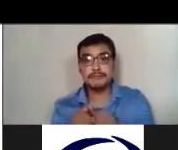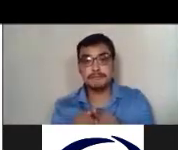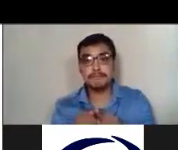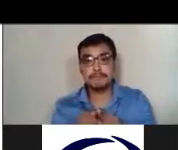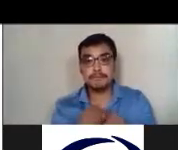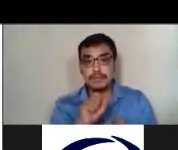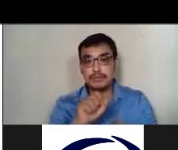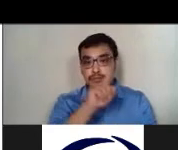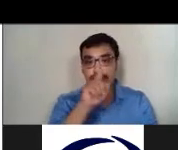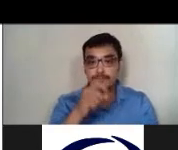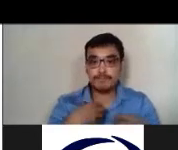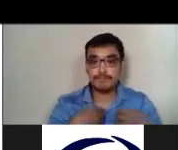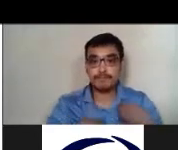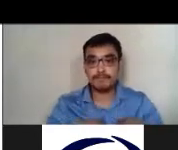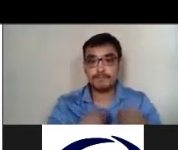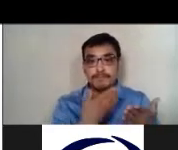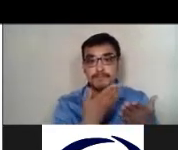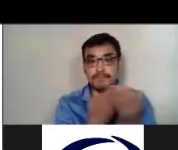जिज्ञासा राख्न सक्नुहुन्छ.